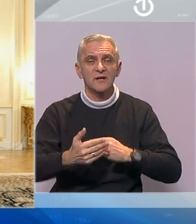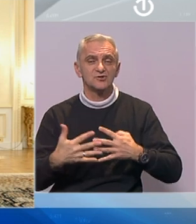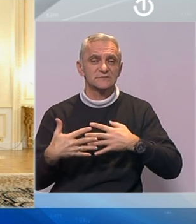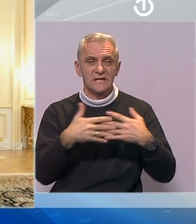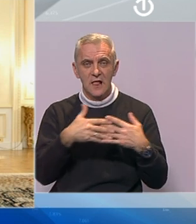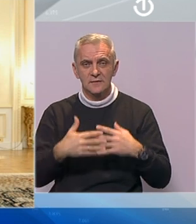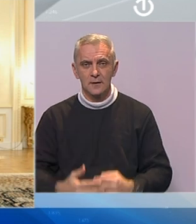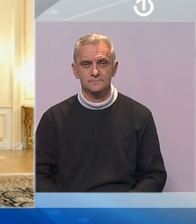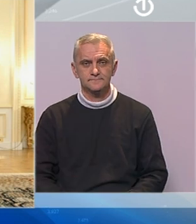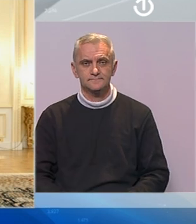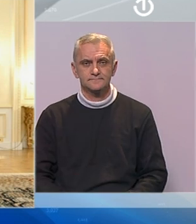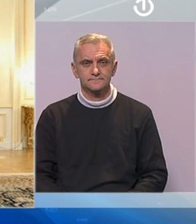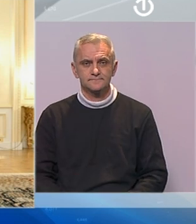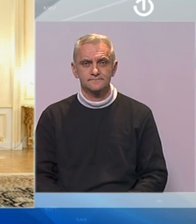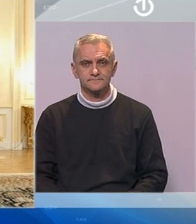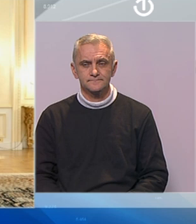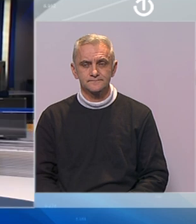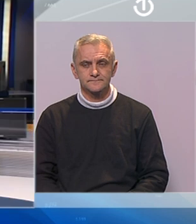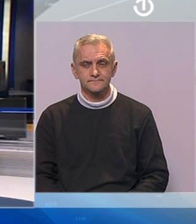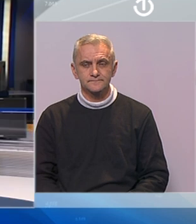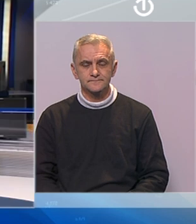saradnje.